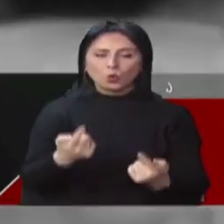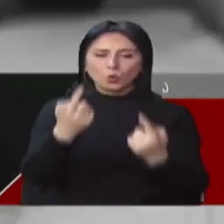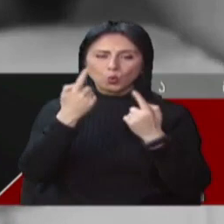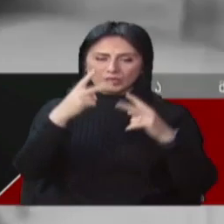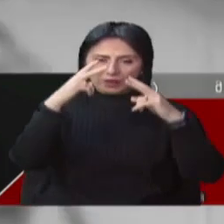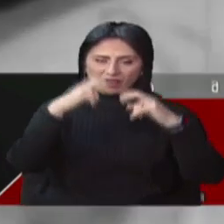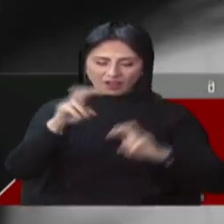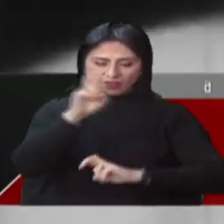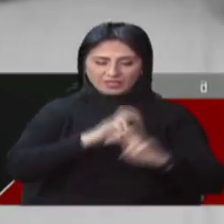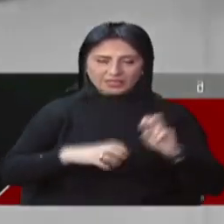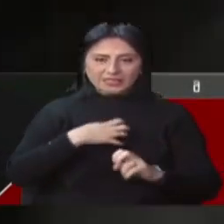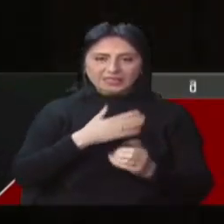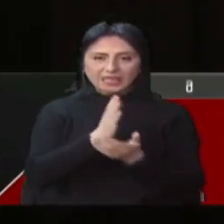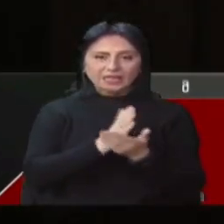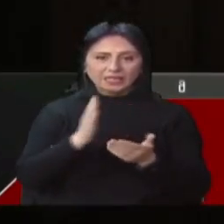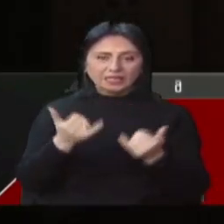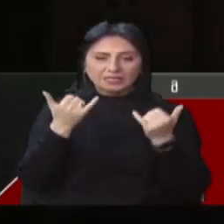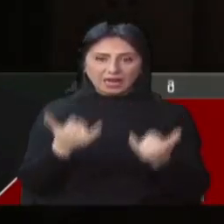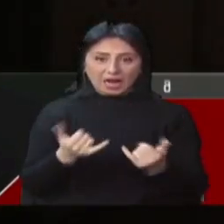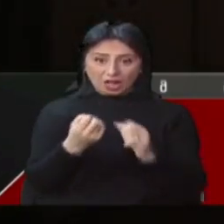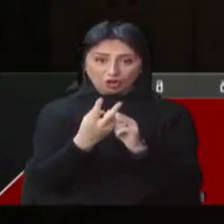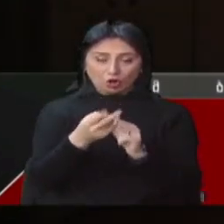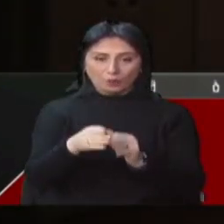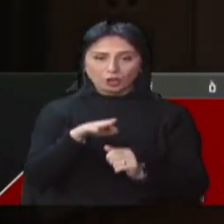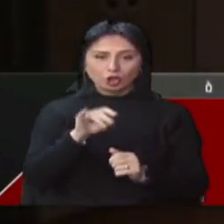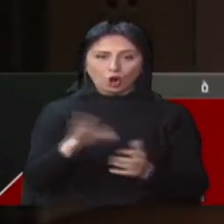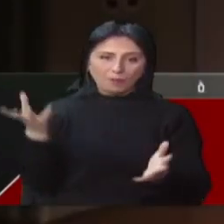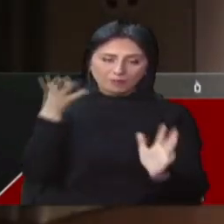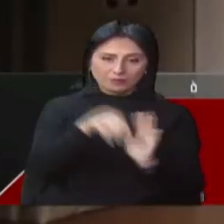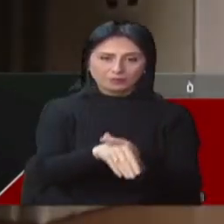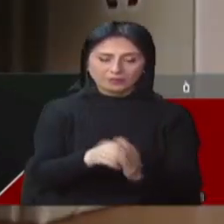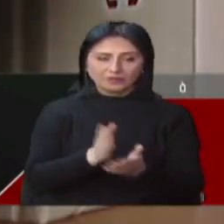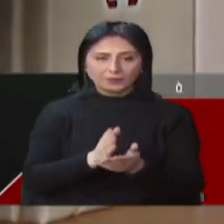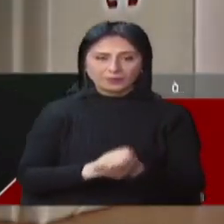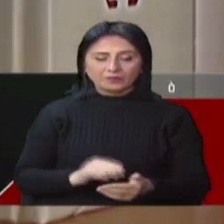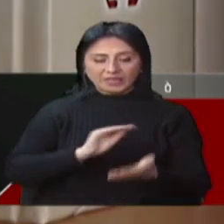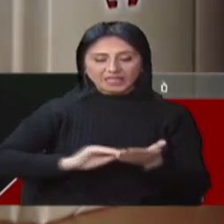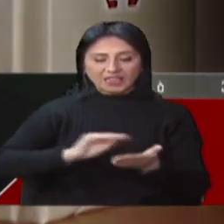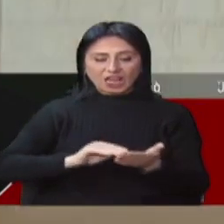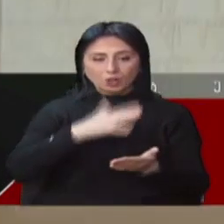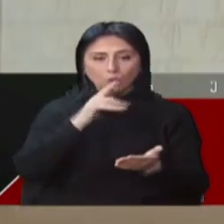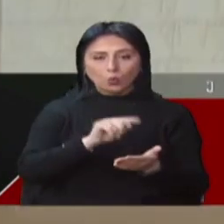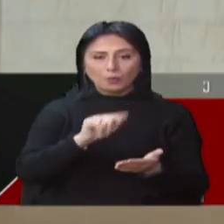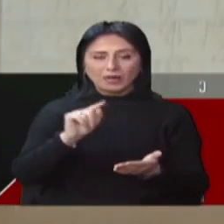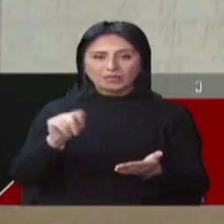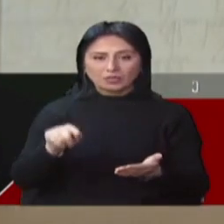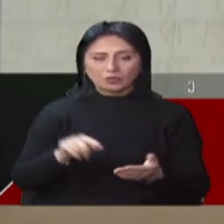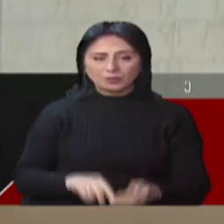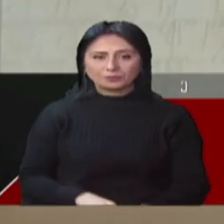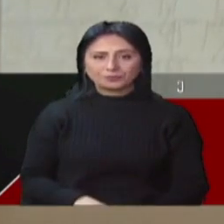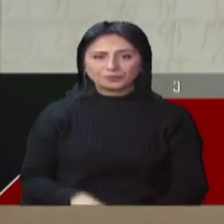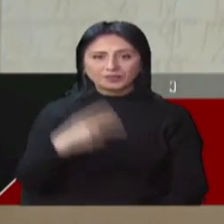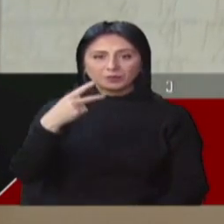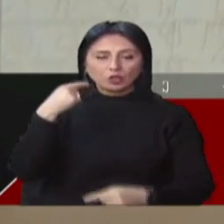უზარმაზარი კვლევა-ძიების ძირითადი ნაწილი ახლა ამ თორმეტ ტომშია გაერთიანებული. ნაშრომთა უმეტესობა